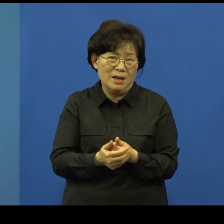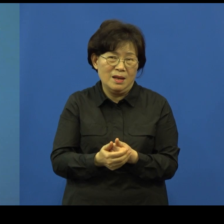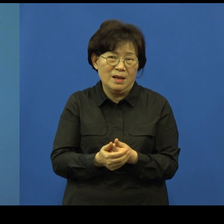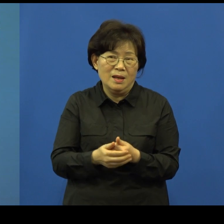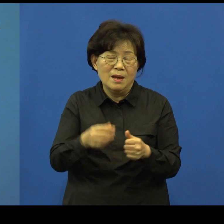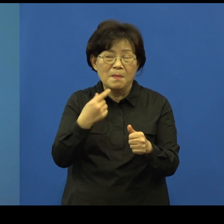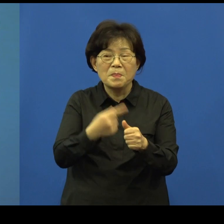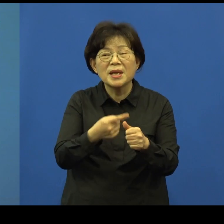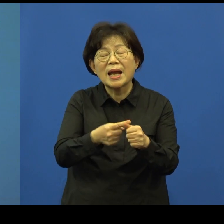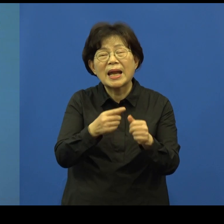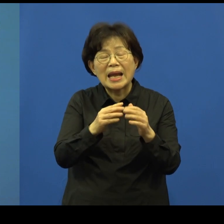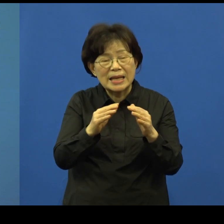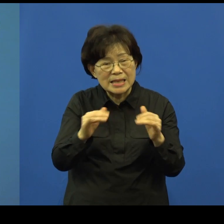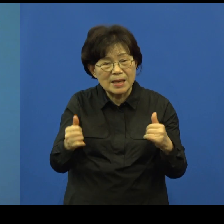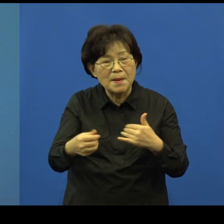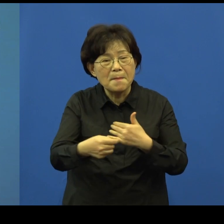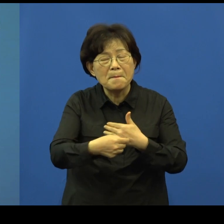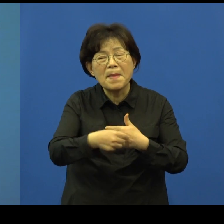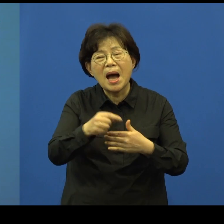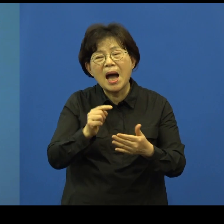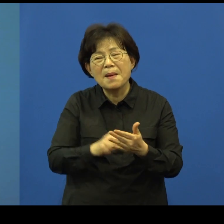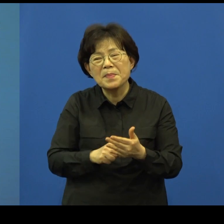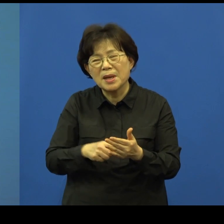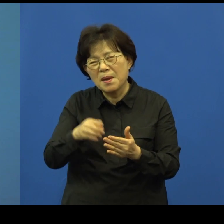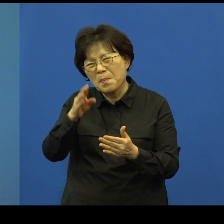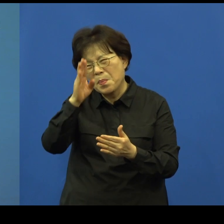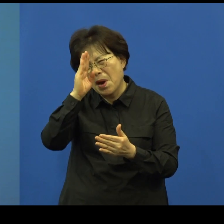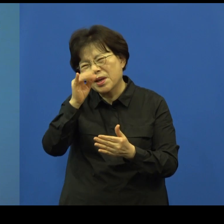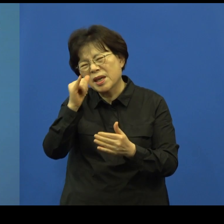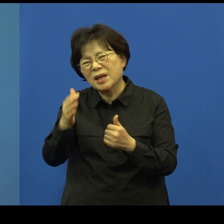그런데 비난하는 사람은 그 마음이 이미 병들어 있는 거죠.